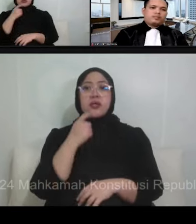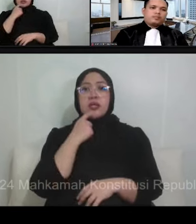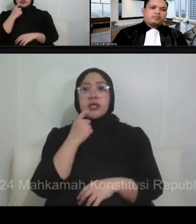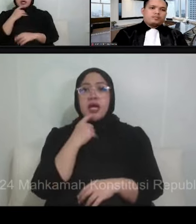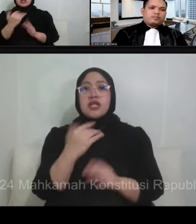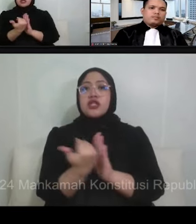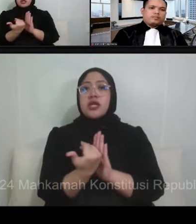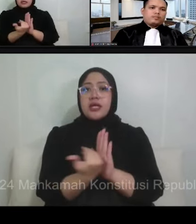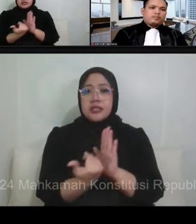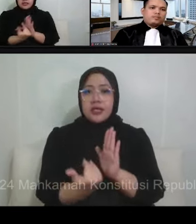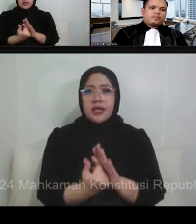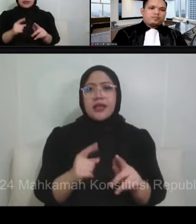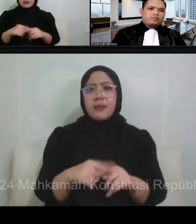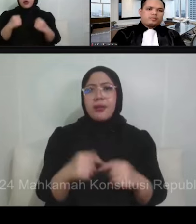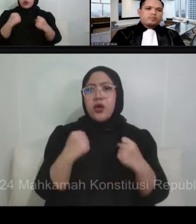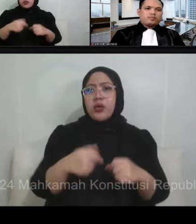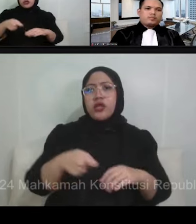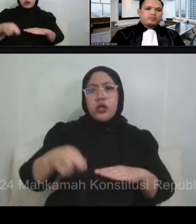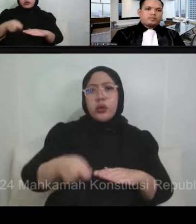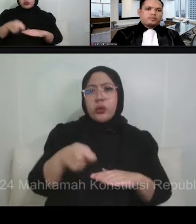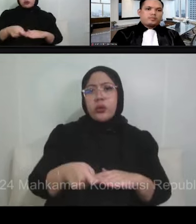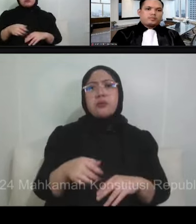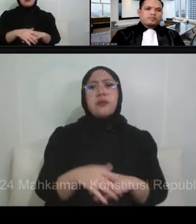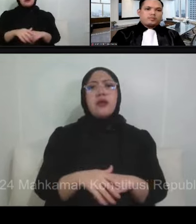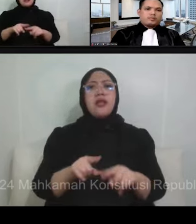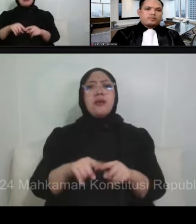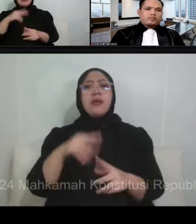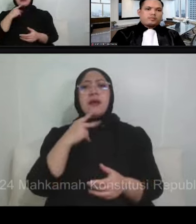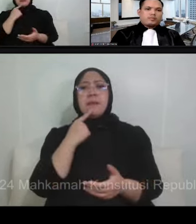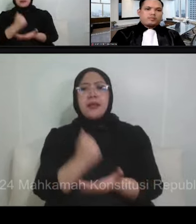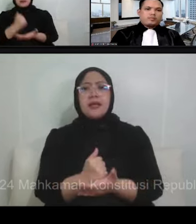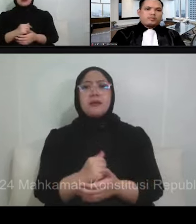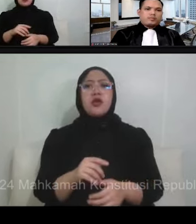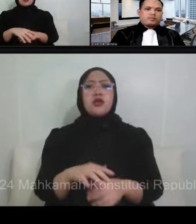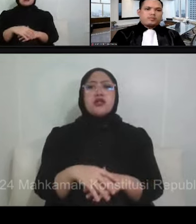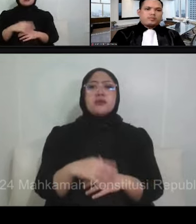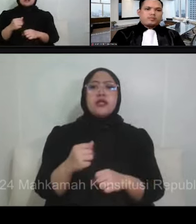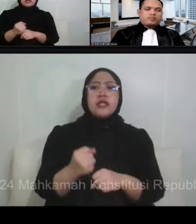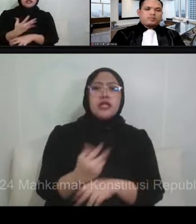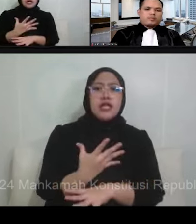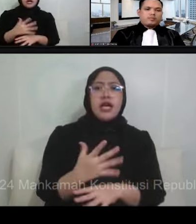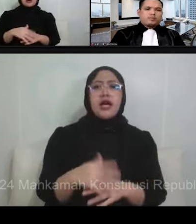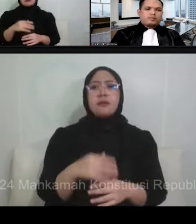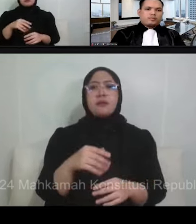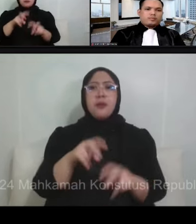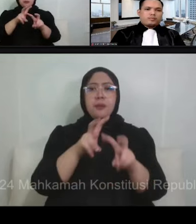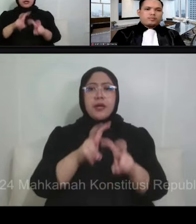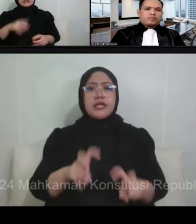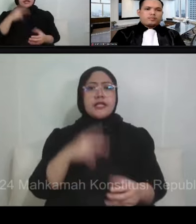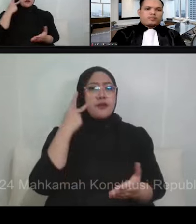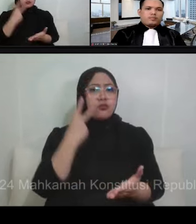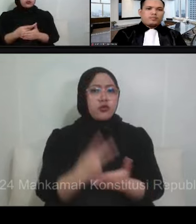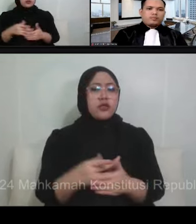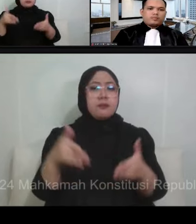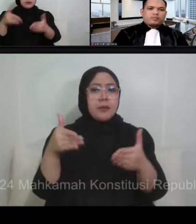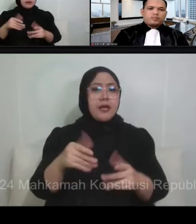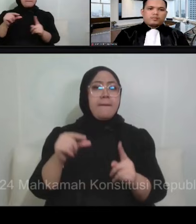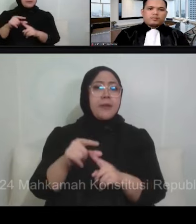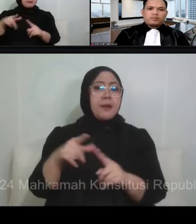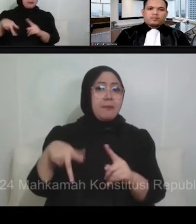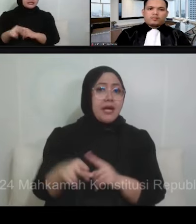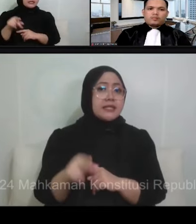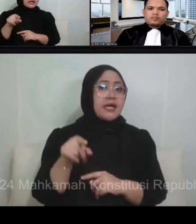mempunyai keluatan hukum mengikat sepanjang tidak dimaknai terhadap tindakan-tindakan dalam pemeriksaan bukti pemulahan tindak pidana di bidang perpajakan yaitu